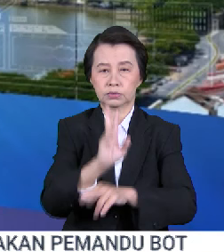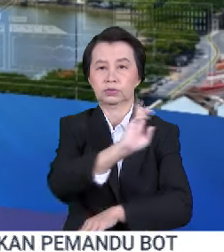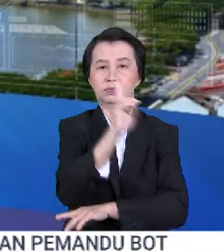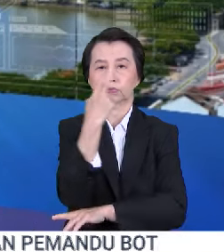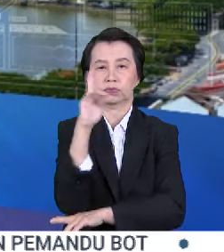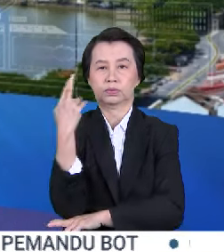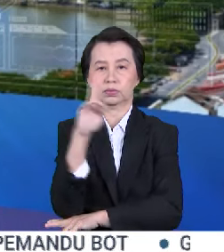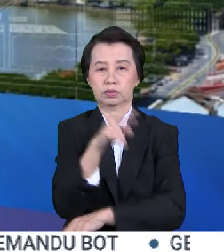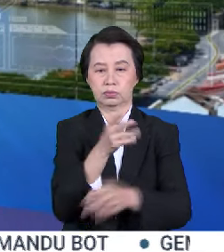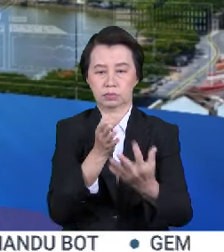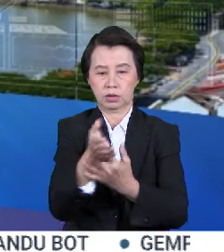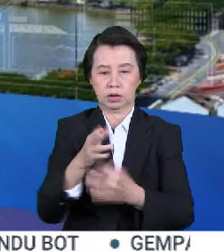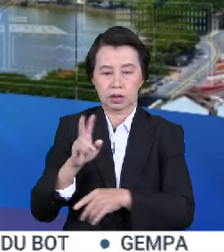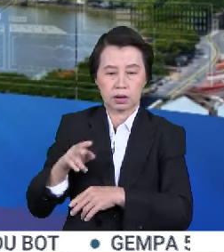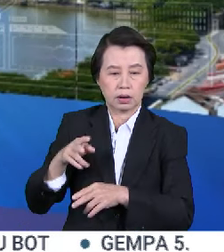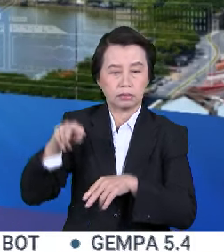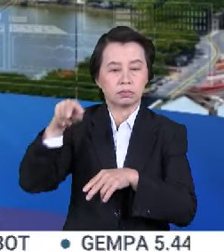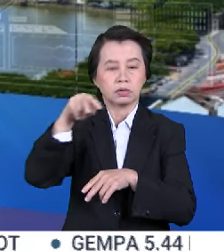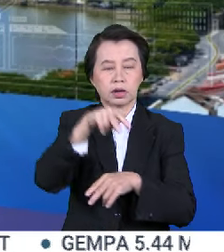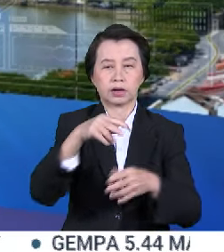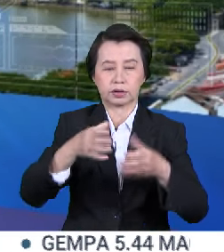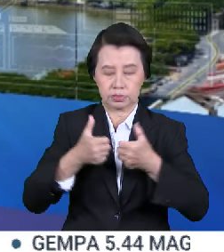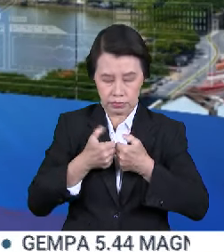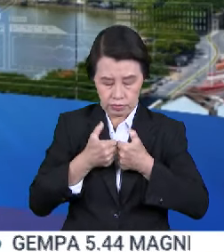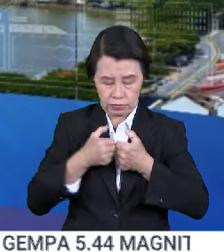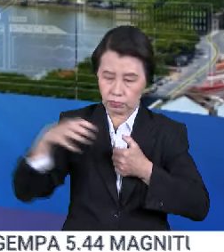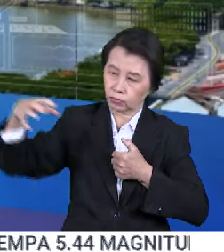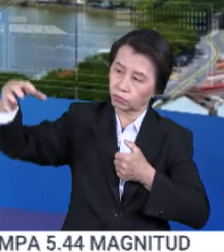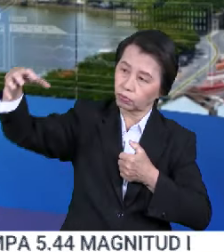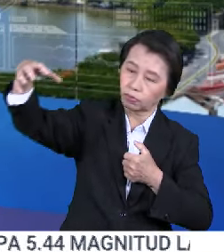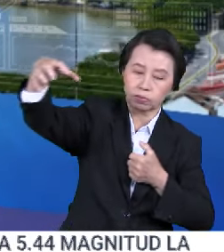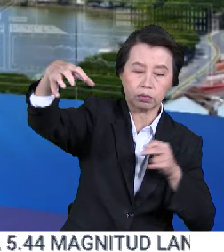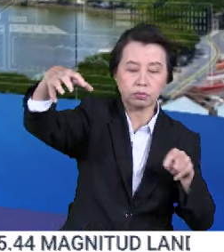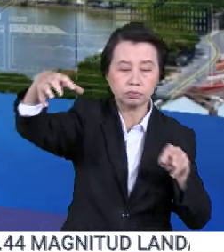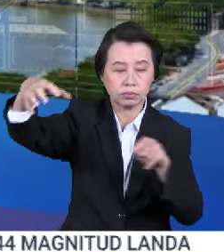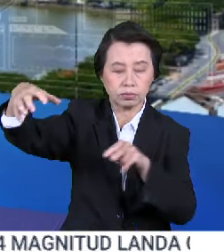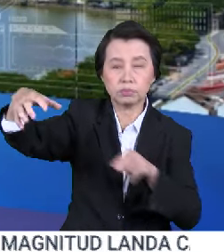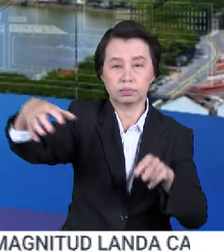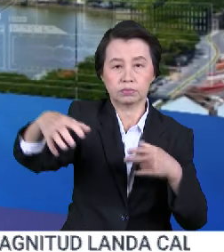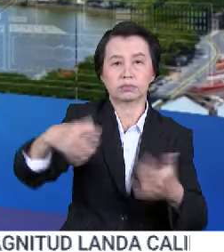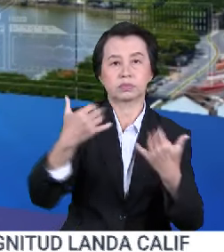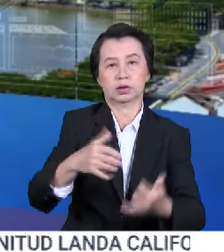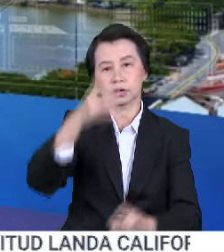melalui pemantauan Drone di mana menteri perancangan pandan tanah dan alam sekitar